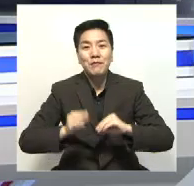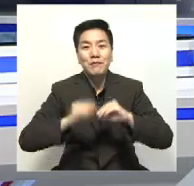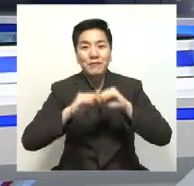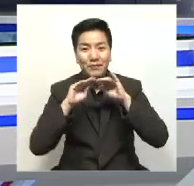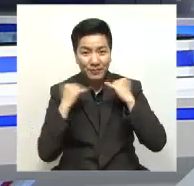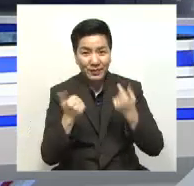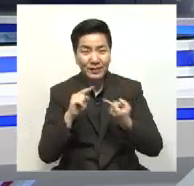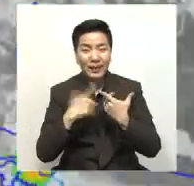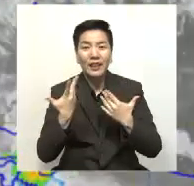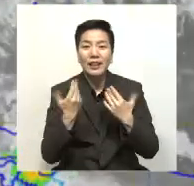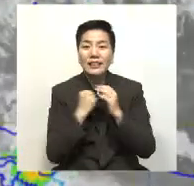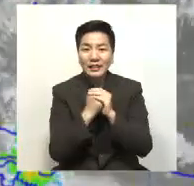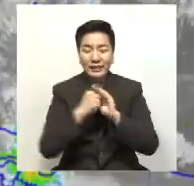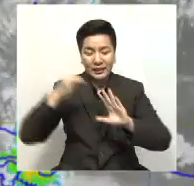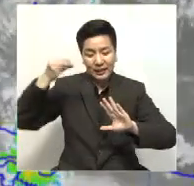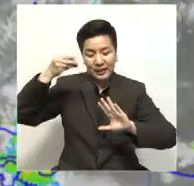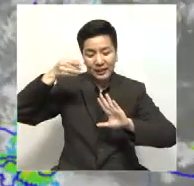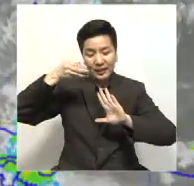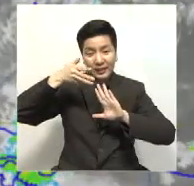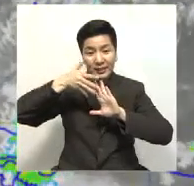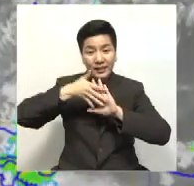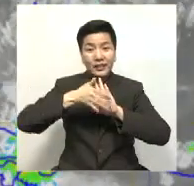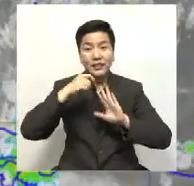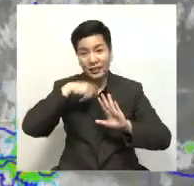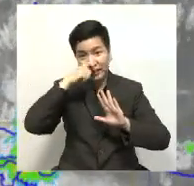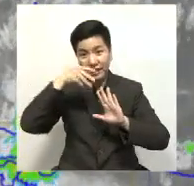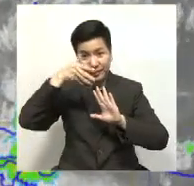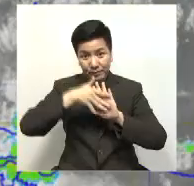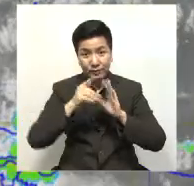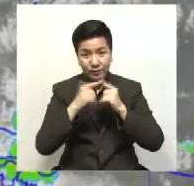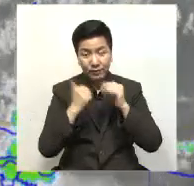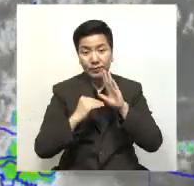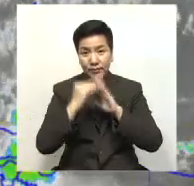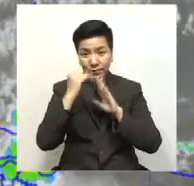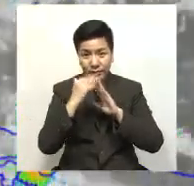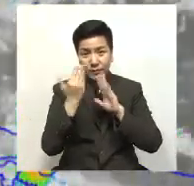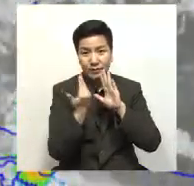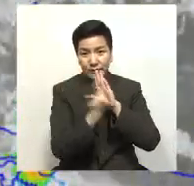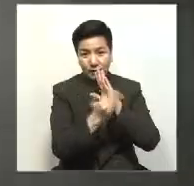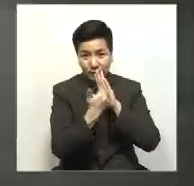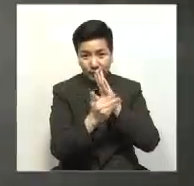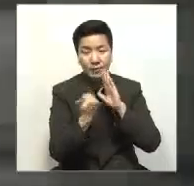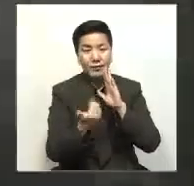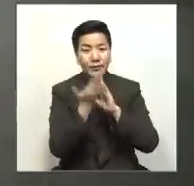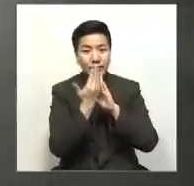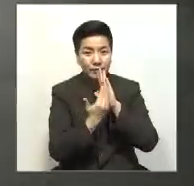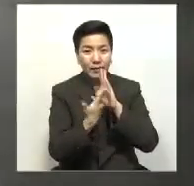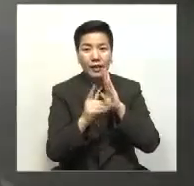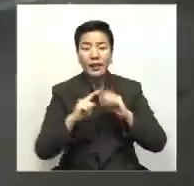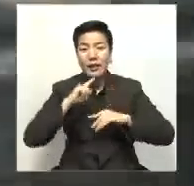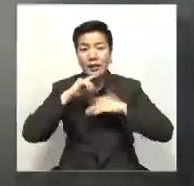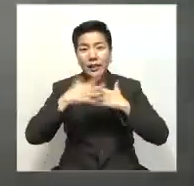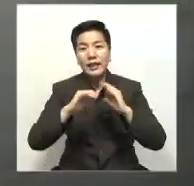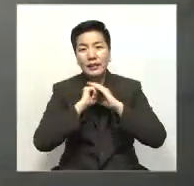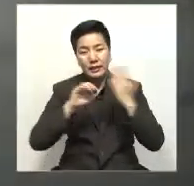โดยวันนี้ความกดอากาศสูงจากประเทศจีนยังคงแผ่ลงมาปกคลุมพื้นที่ภาคเหนือภาคตะวันออกเฉียงเหนือและทะ